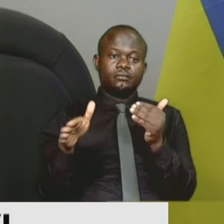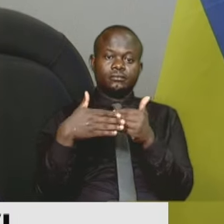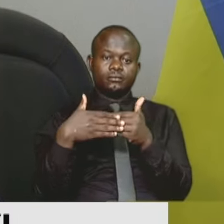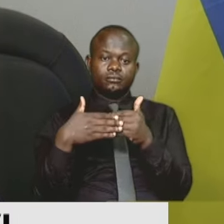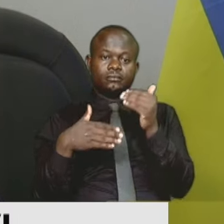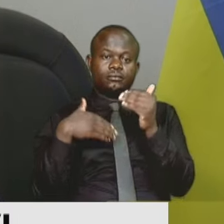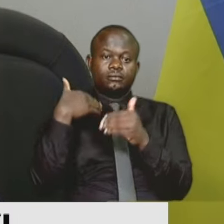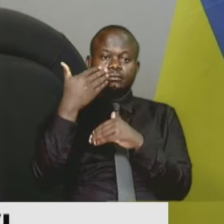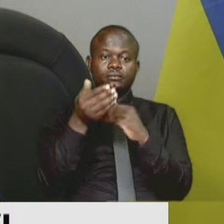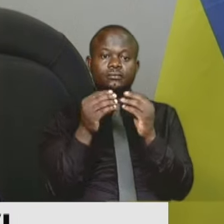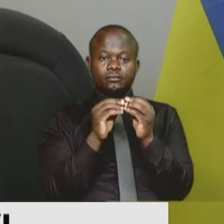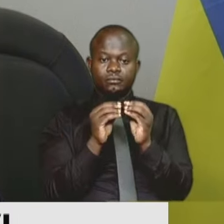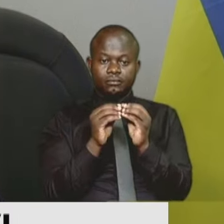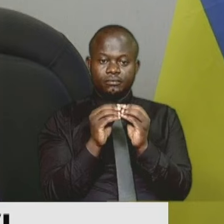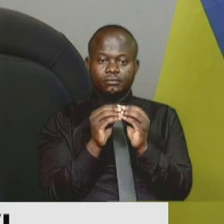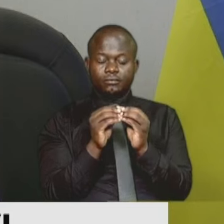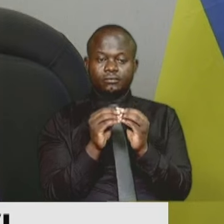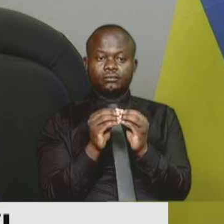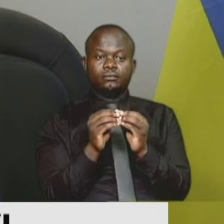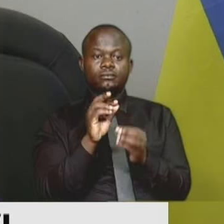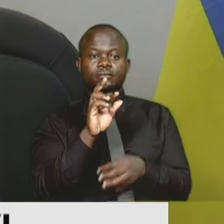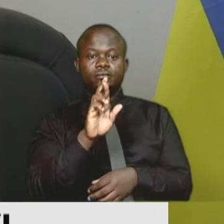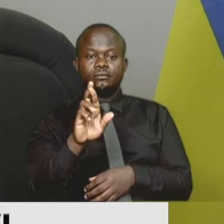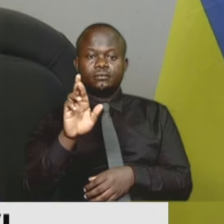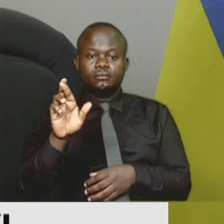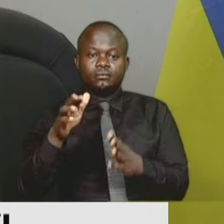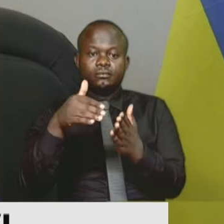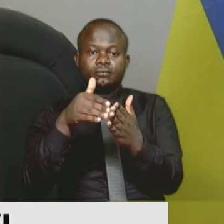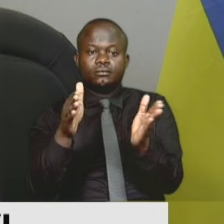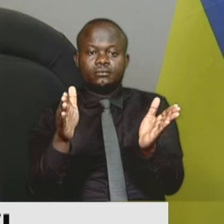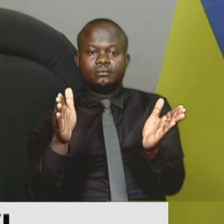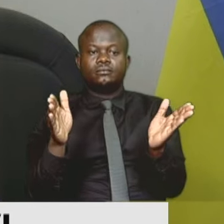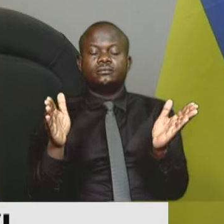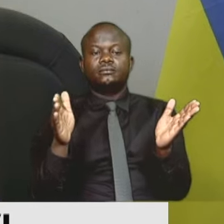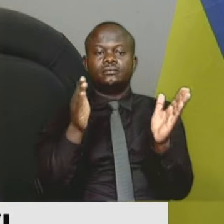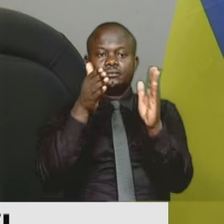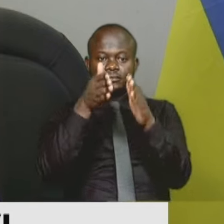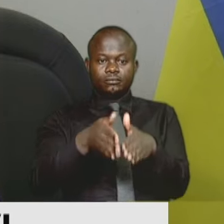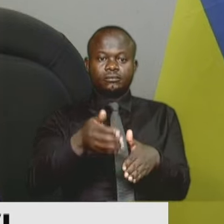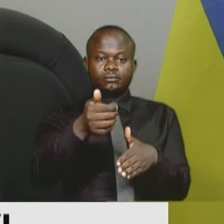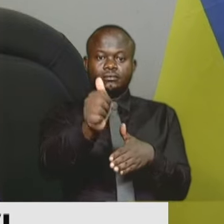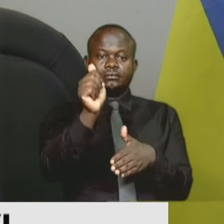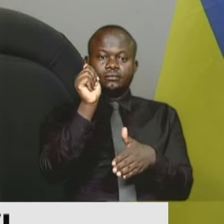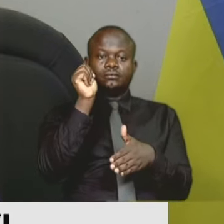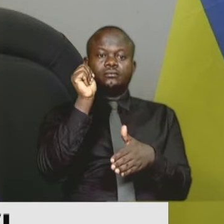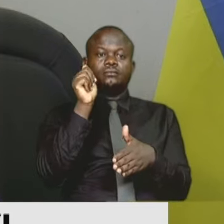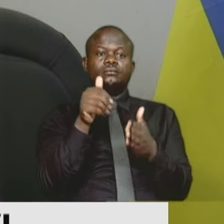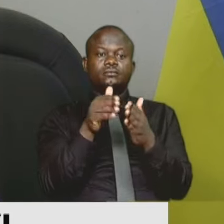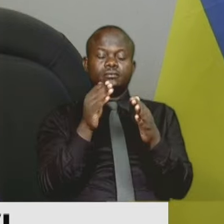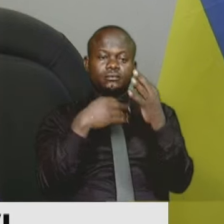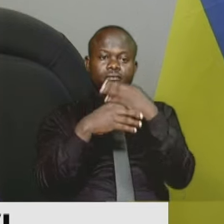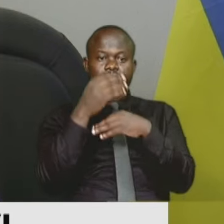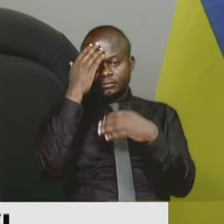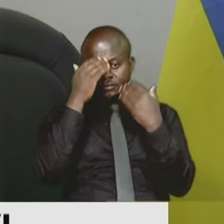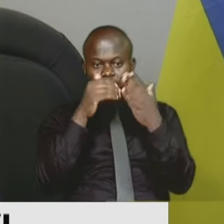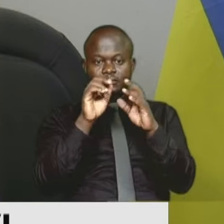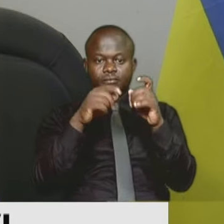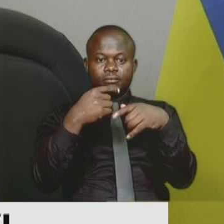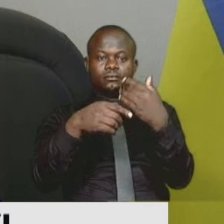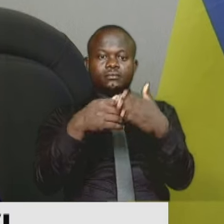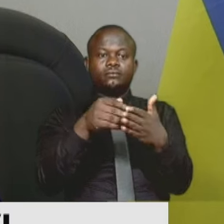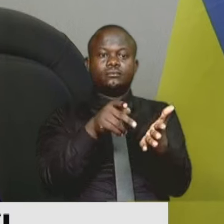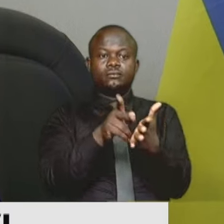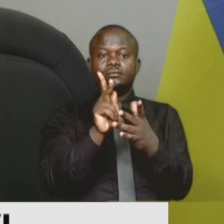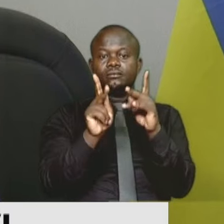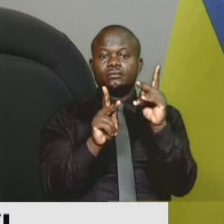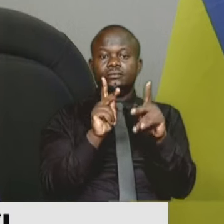Tuza kubumvikanisha Rwanda Revenue ifungura amakonti y'uwo muntu, ifungura n'uruganda kugira ngo zakomeze akore yishyura